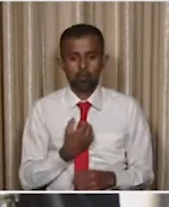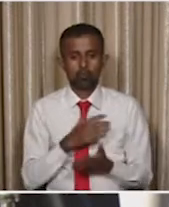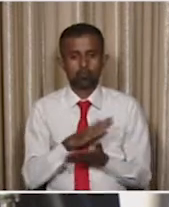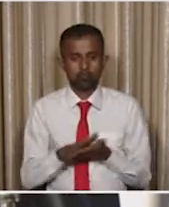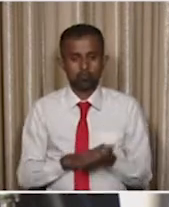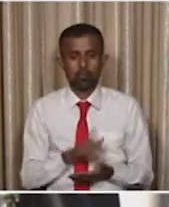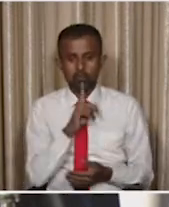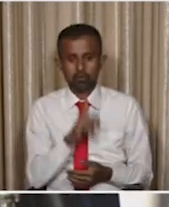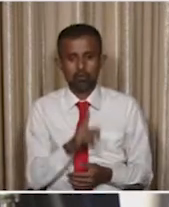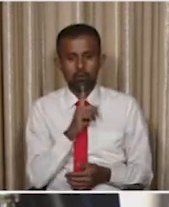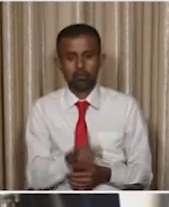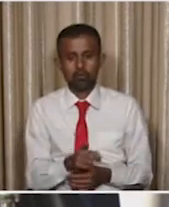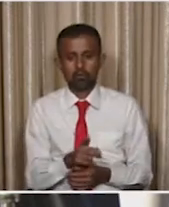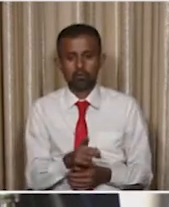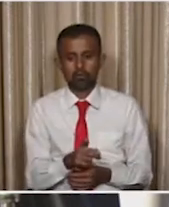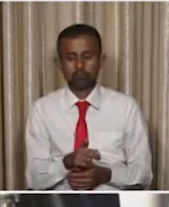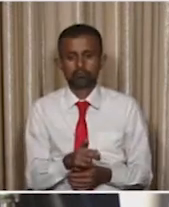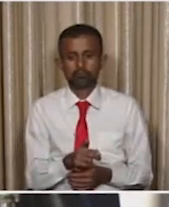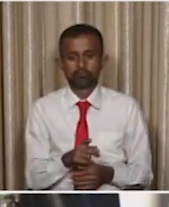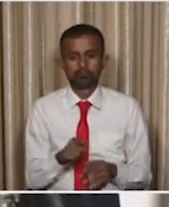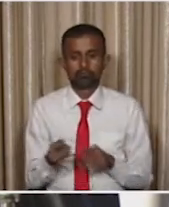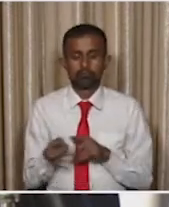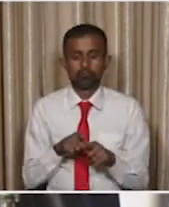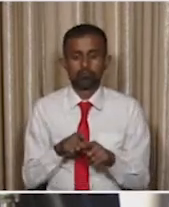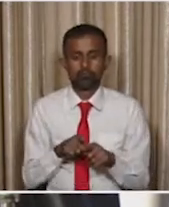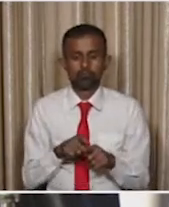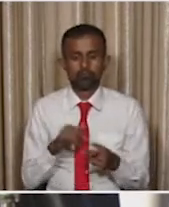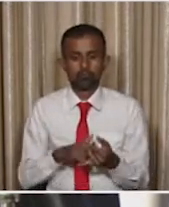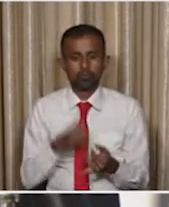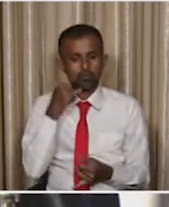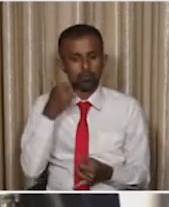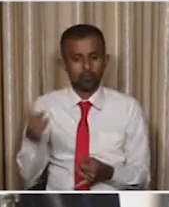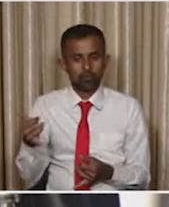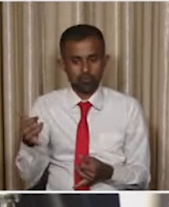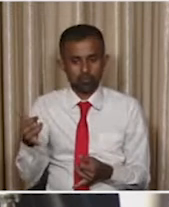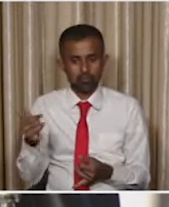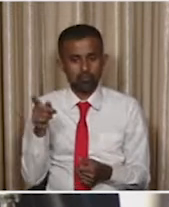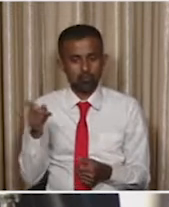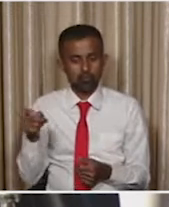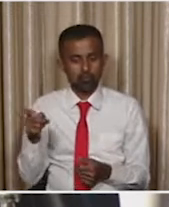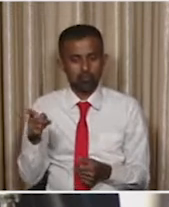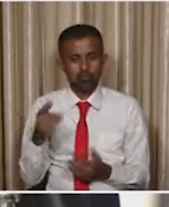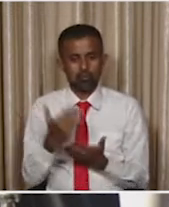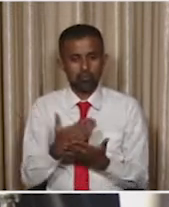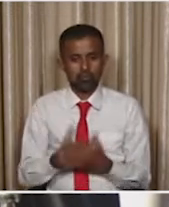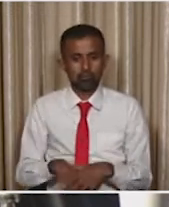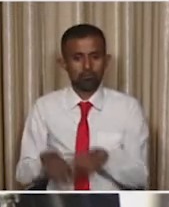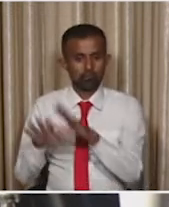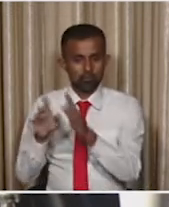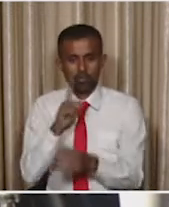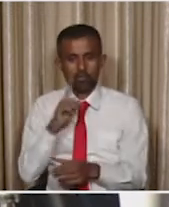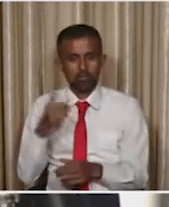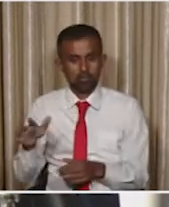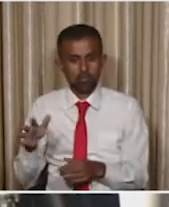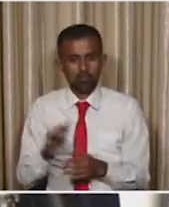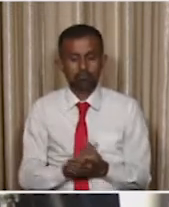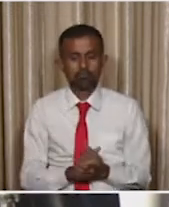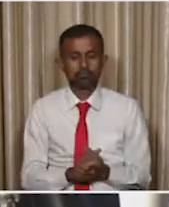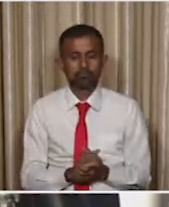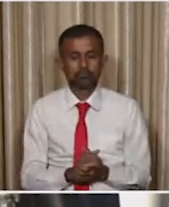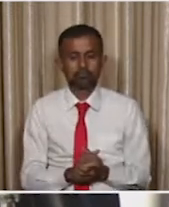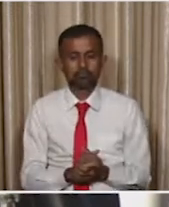வலியுறுத்தப்பட்டிருக்கிறது அதே நேரத்திலே ஐக்கிய மக்கள் சக்தியிடமும் அந்த கோரிக்கைகள் வலியுறுத்தப்பட்டிருக்கிறது ஆனாலும் கூட அந்த கோரிக்கைகளை அவர்கள்